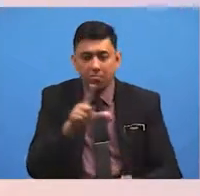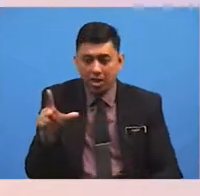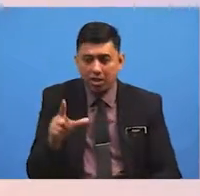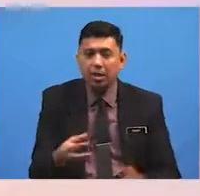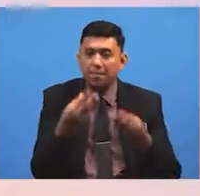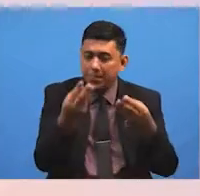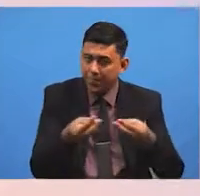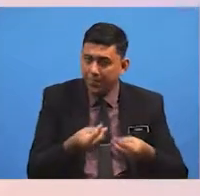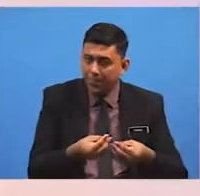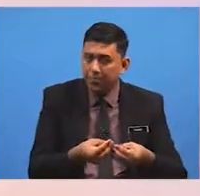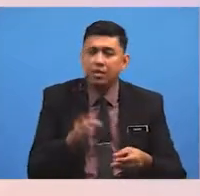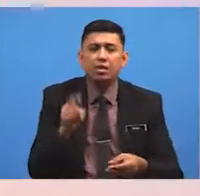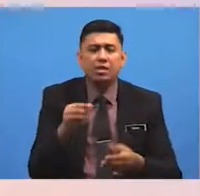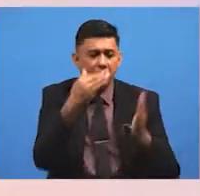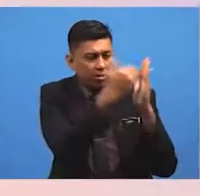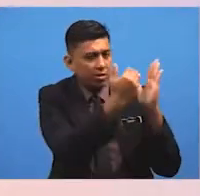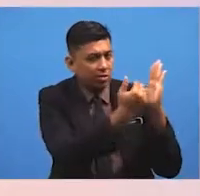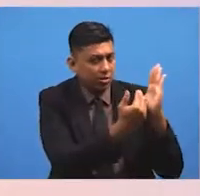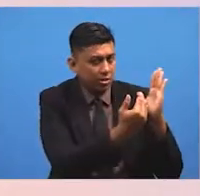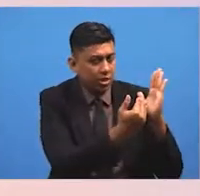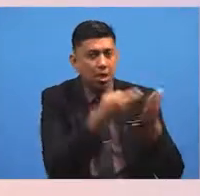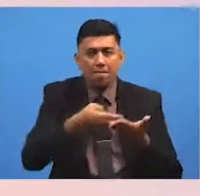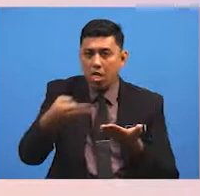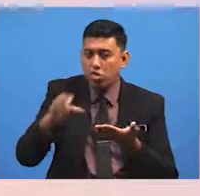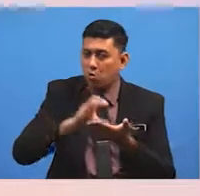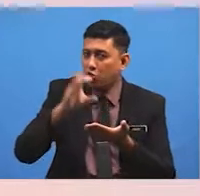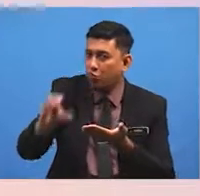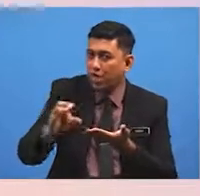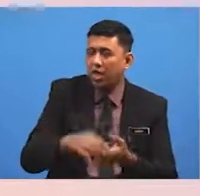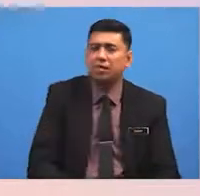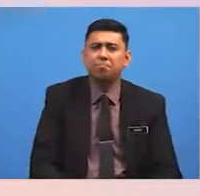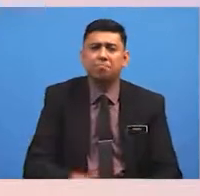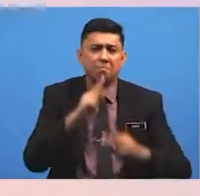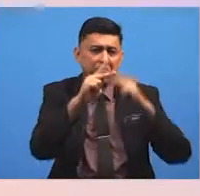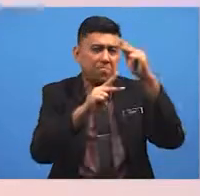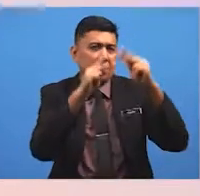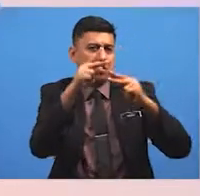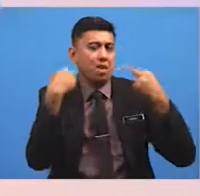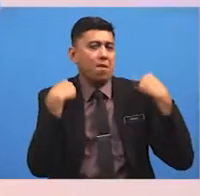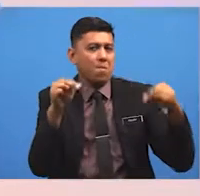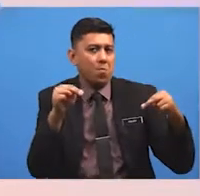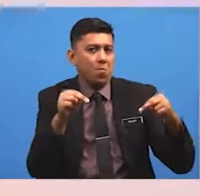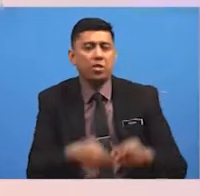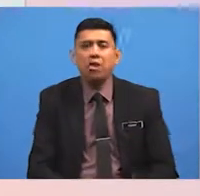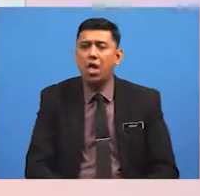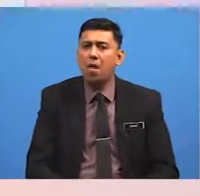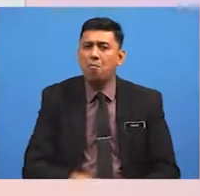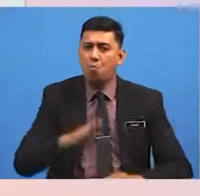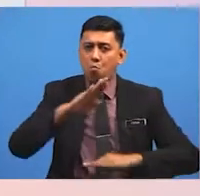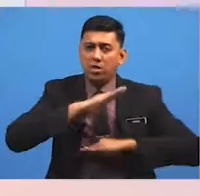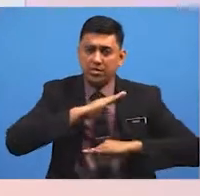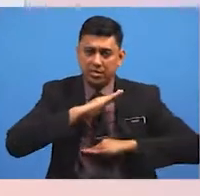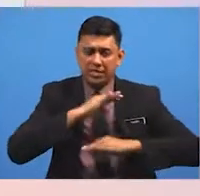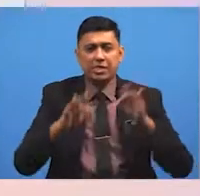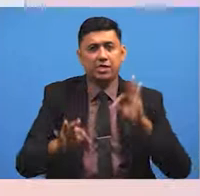penerimaan yang kita senaraikan dana belanja uang tunai prestasi perniagaan adalah Hai memuaskan